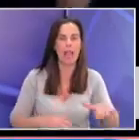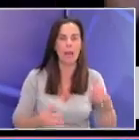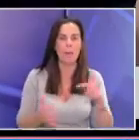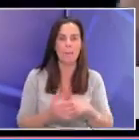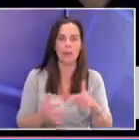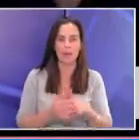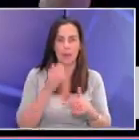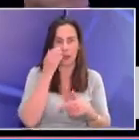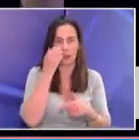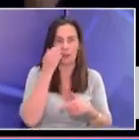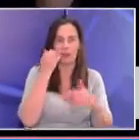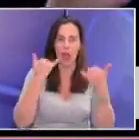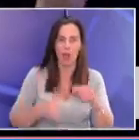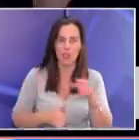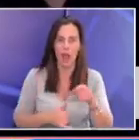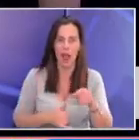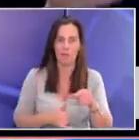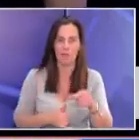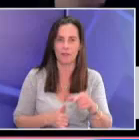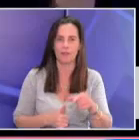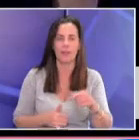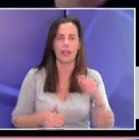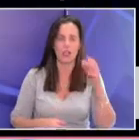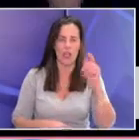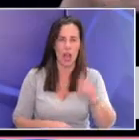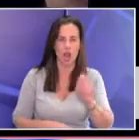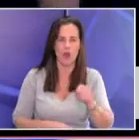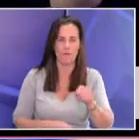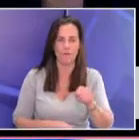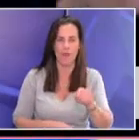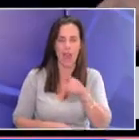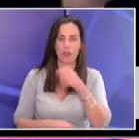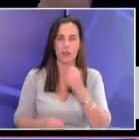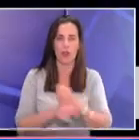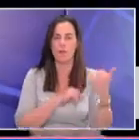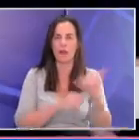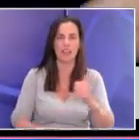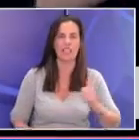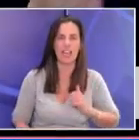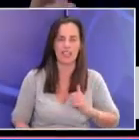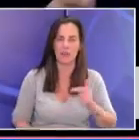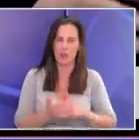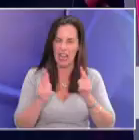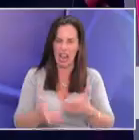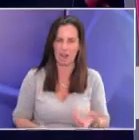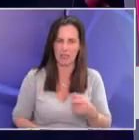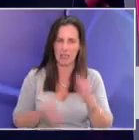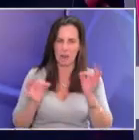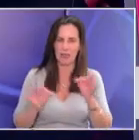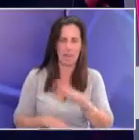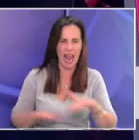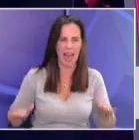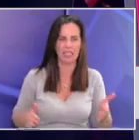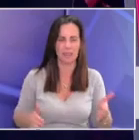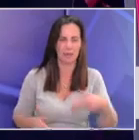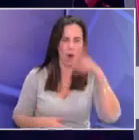ובגלל הקרבן הזה, שעכשיו התהלוכה הזאת של הפליטים הדרום האמריקאים, שטראמפ הולך להביא את הצבא על מנת להילחם בהם, זה בעיקר